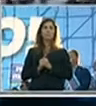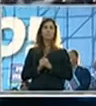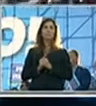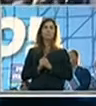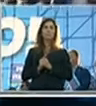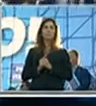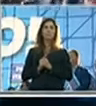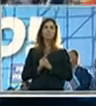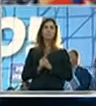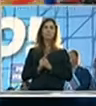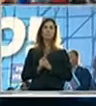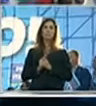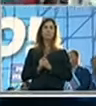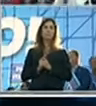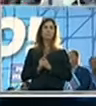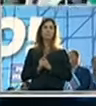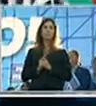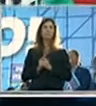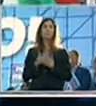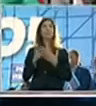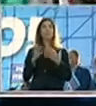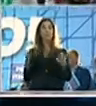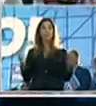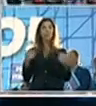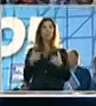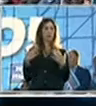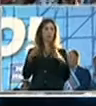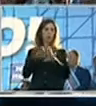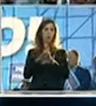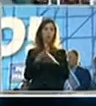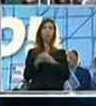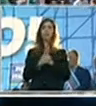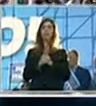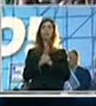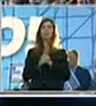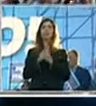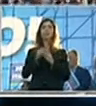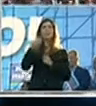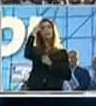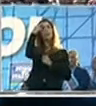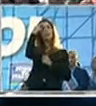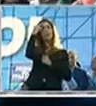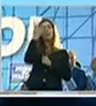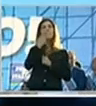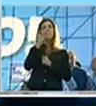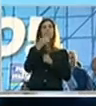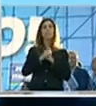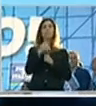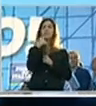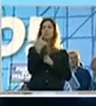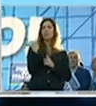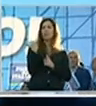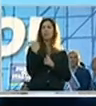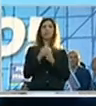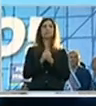lo spiegamento di forze allora, che è stato anche descritto dallo stesso Salvini in questi alla vigilia, Pullman e anche